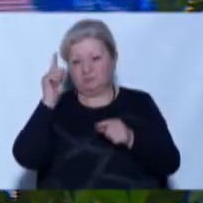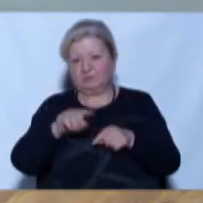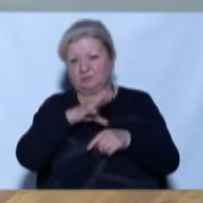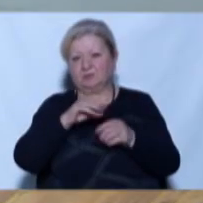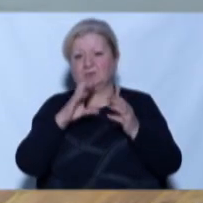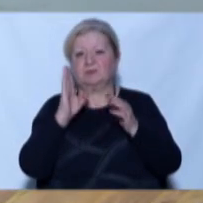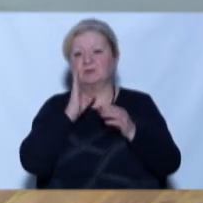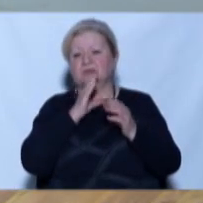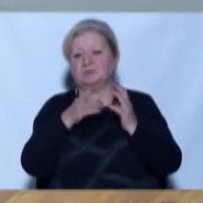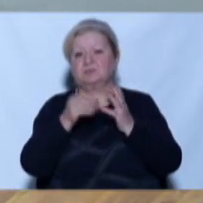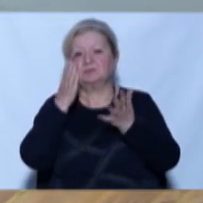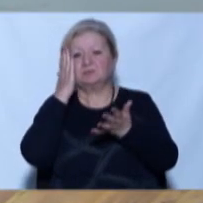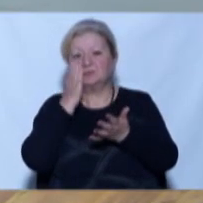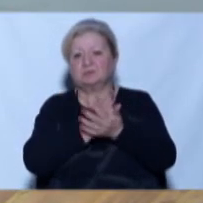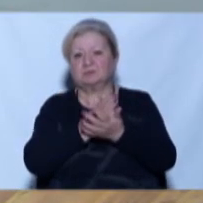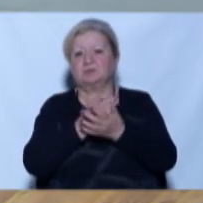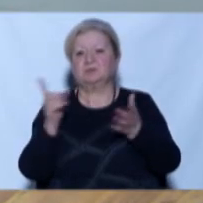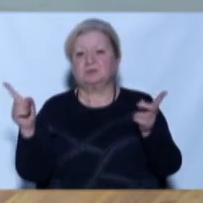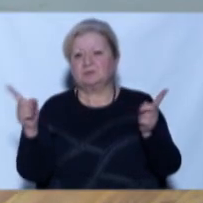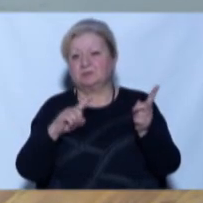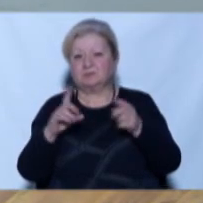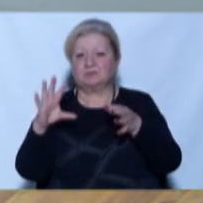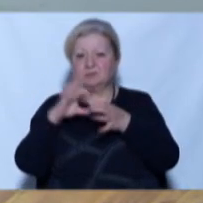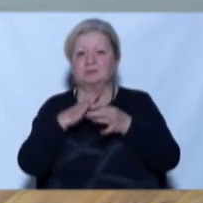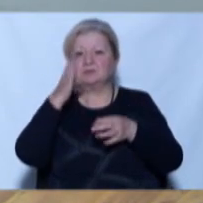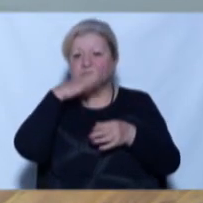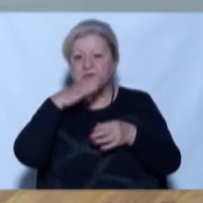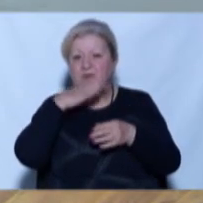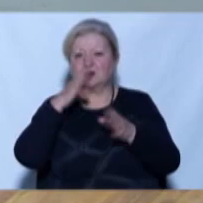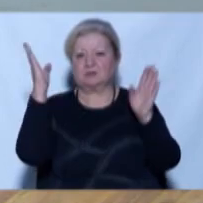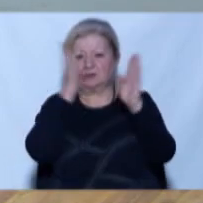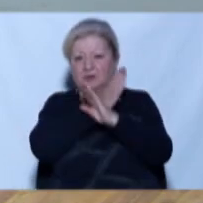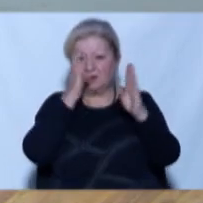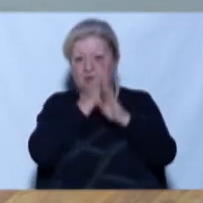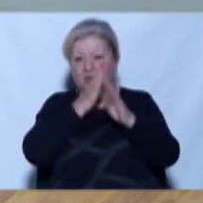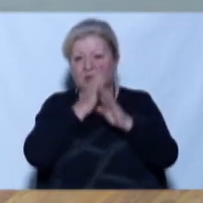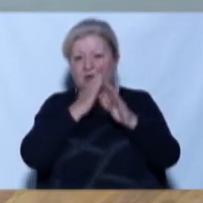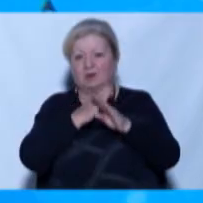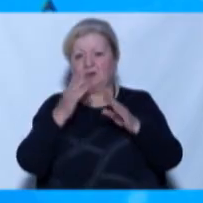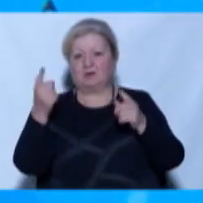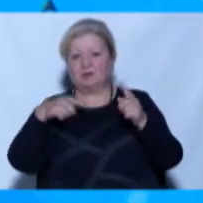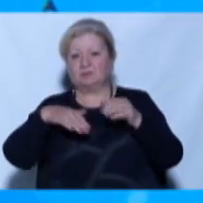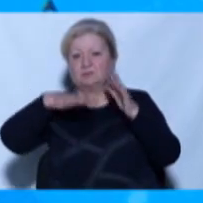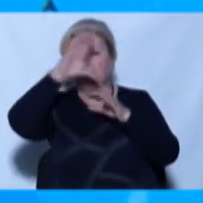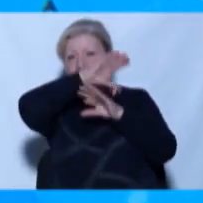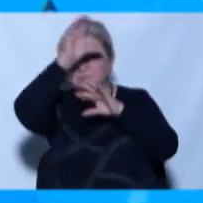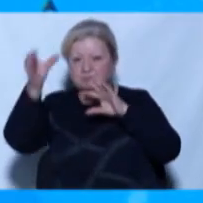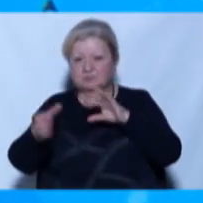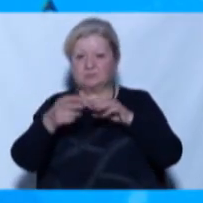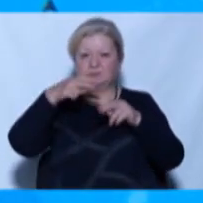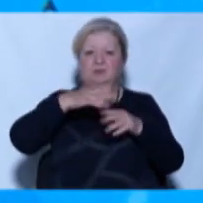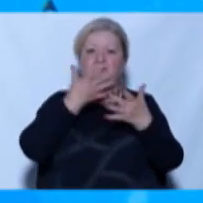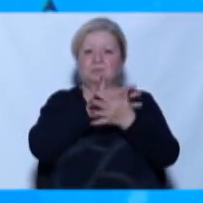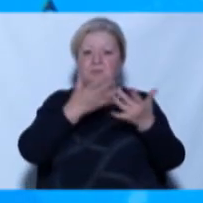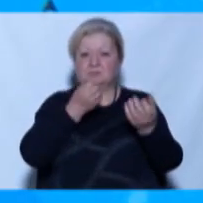დედამიწაზე არსებობს და ერთმანეთს ერწყმის წყალი, ჰაერი, ლითოსფერო, მრავალფეროვანი მცენარეული